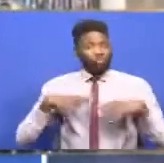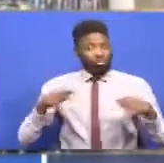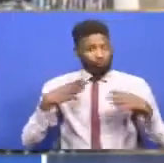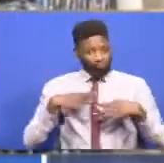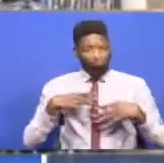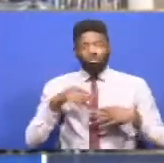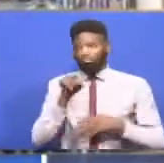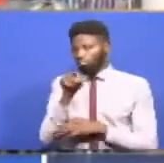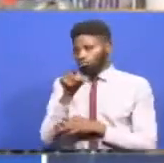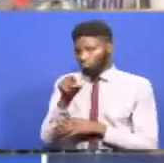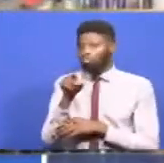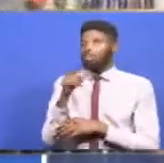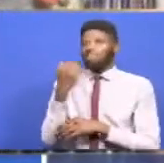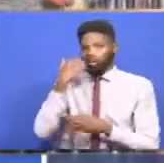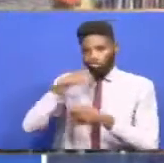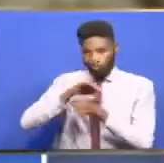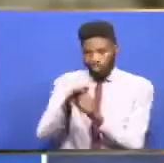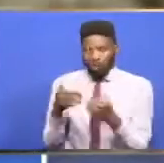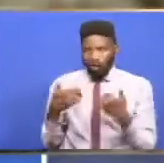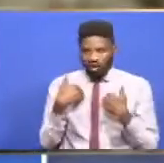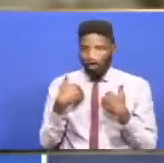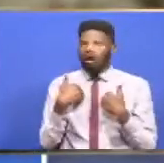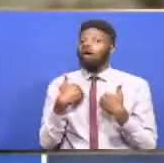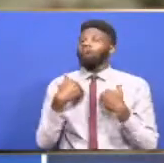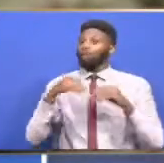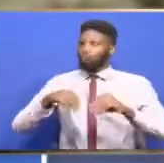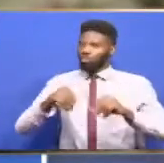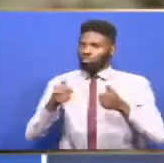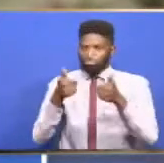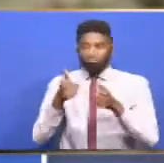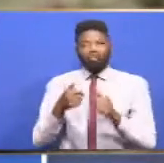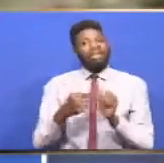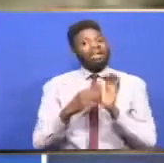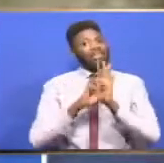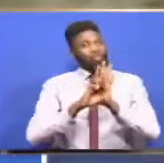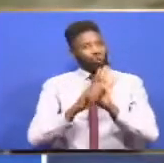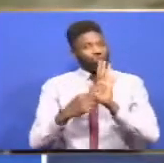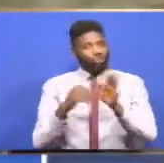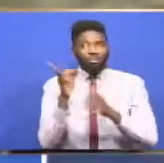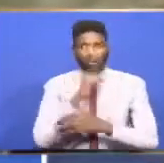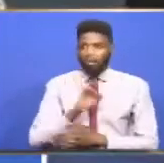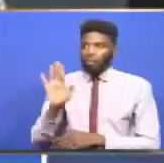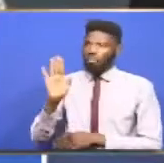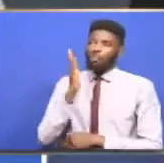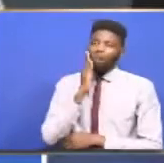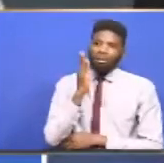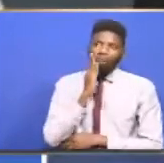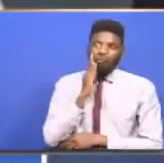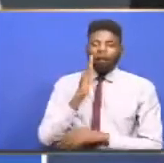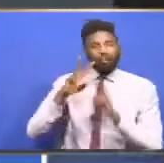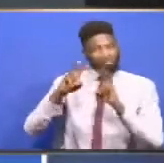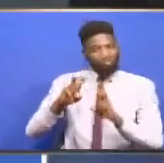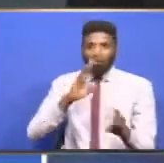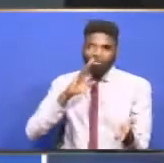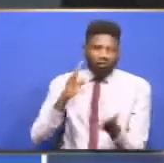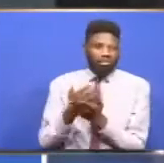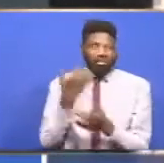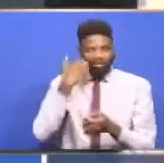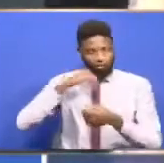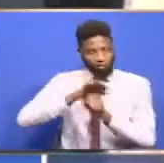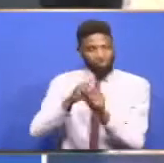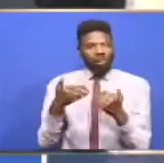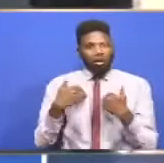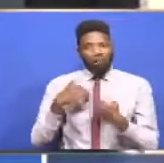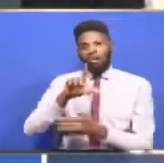wa kuaminika. Akitoa mfano ambapo mamake mzazi alipimwa na kuthibitishwa kuwa na virusi hivyo katika maabara ya Pathologist